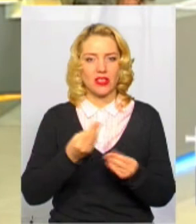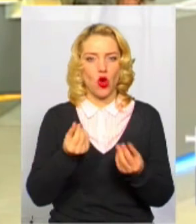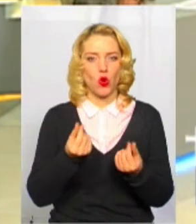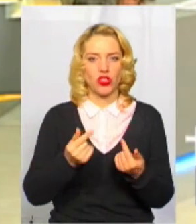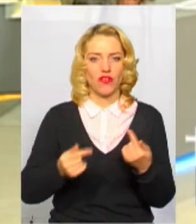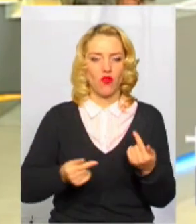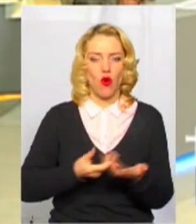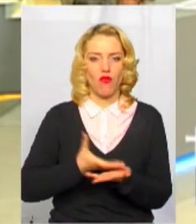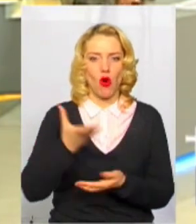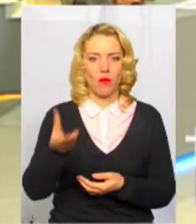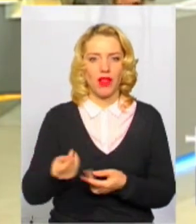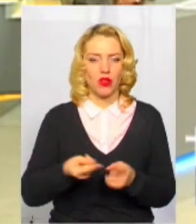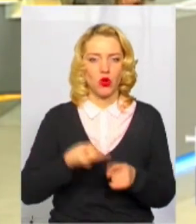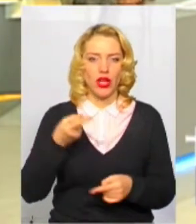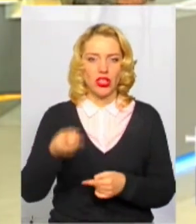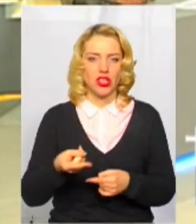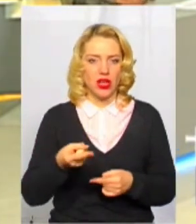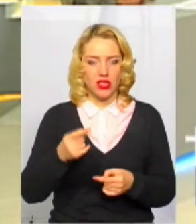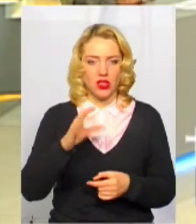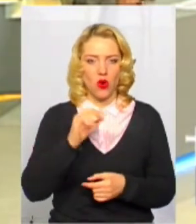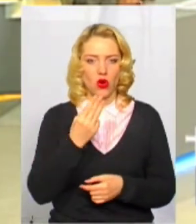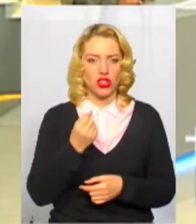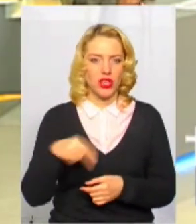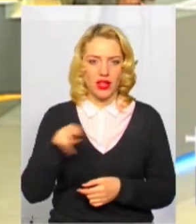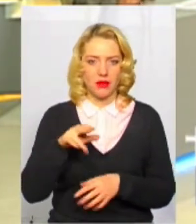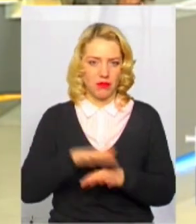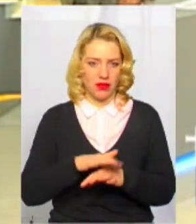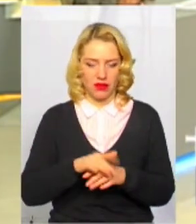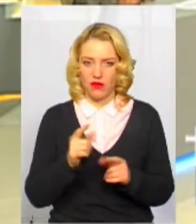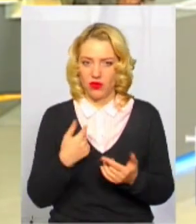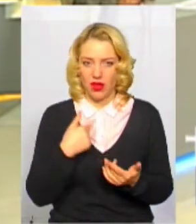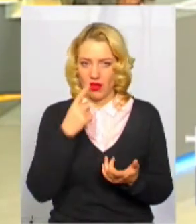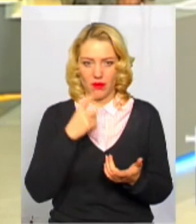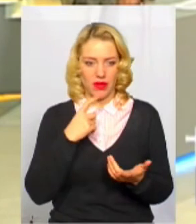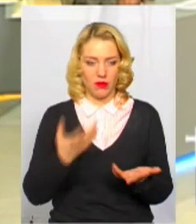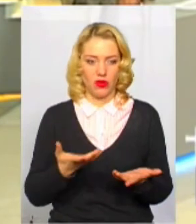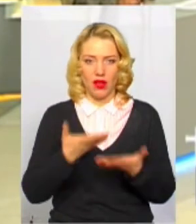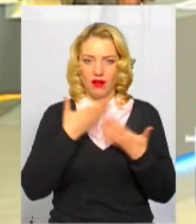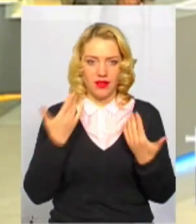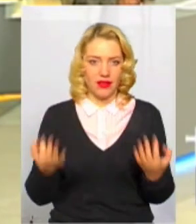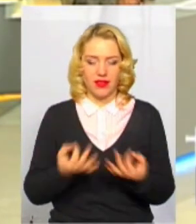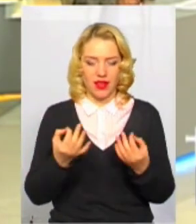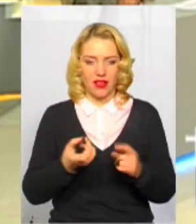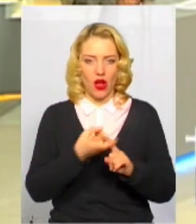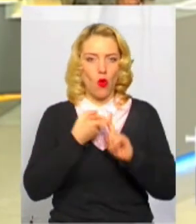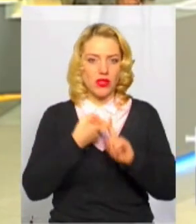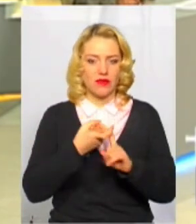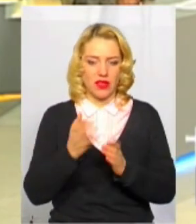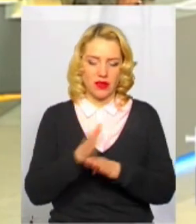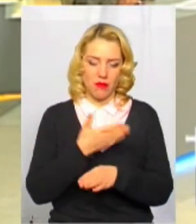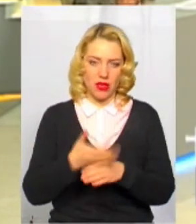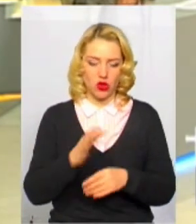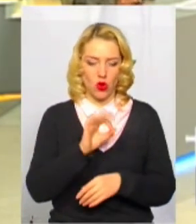безготівкову оплату через Ощадбанк. І от я не пойму, нету ніякої зв'язки між